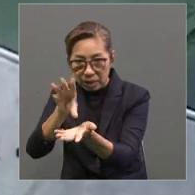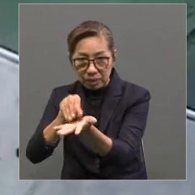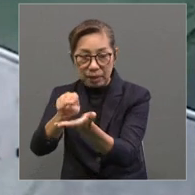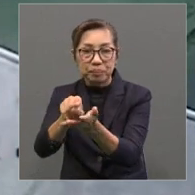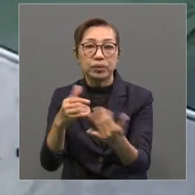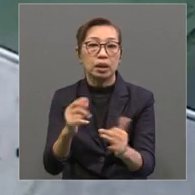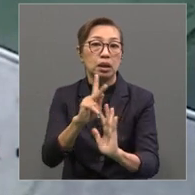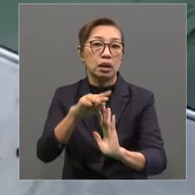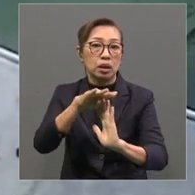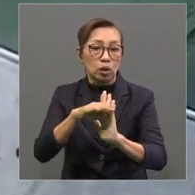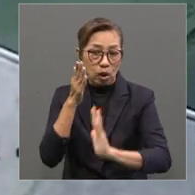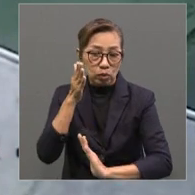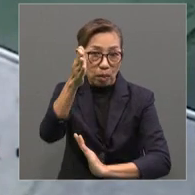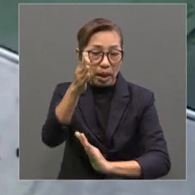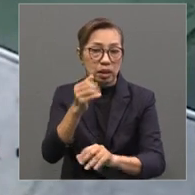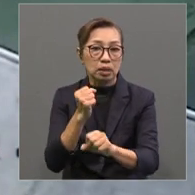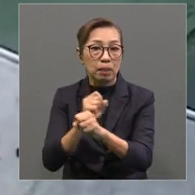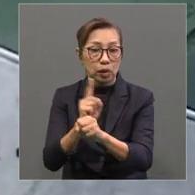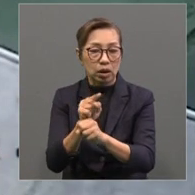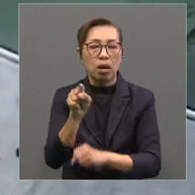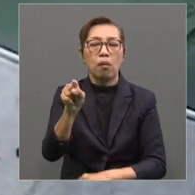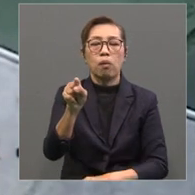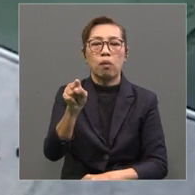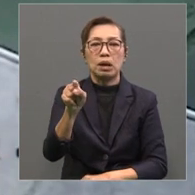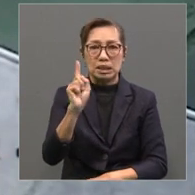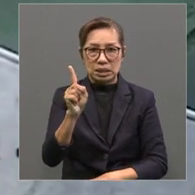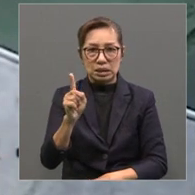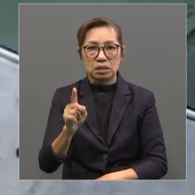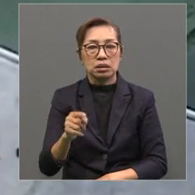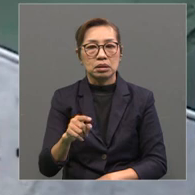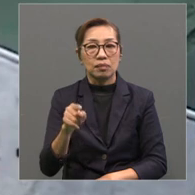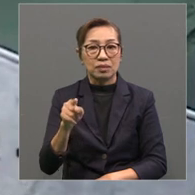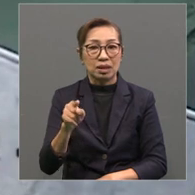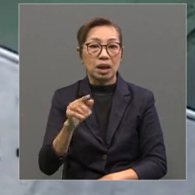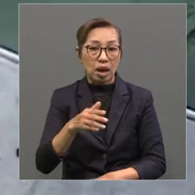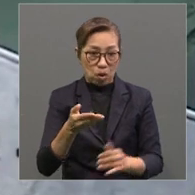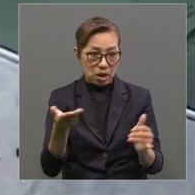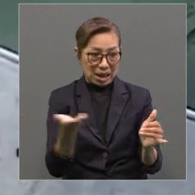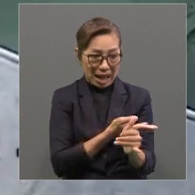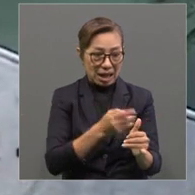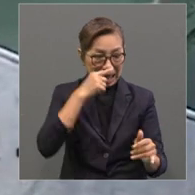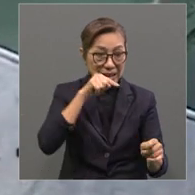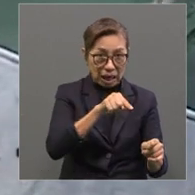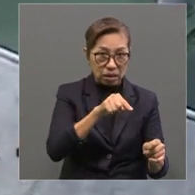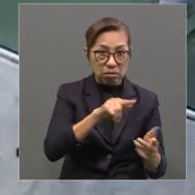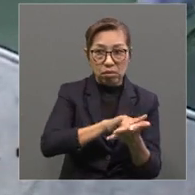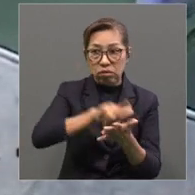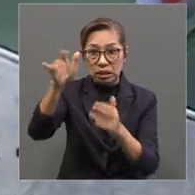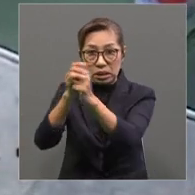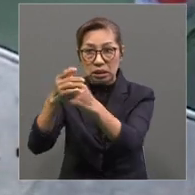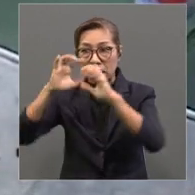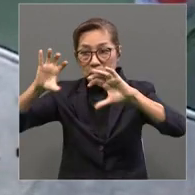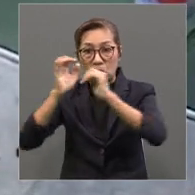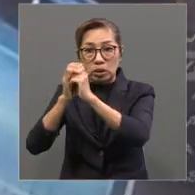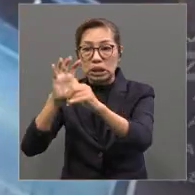ผู้ต้องหานะครับหลังจากนี้เนื่องจากว่าเป็นเหตุที่เกิดนอกประเทศจีนและทางการจีนเนี่ยก็สามารถจับกุมผู้ต้องหาได้ทาง